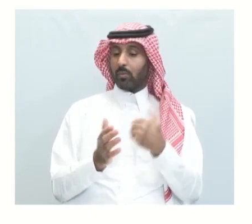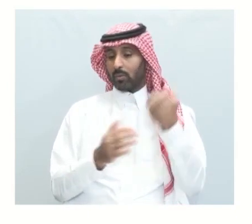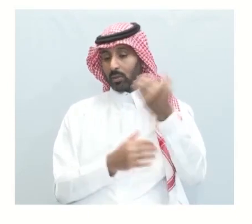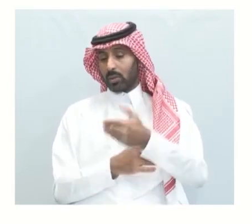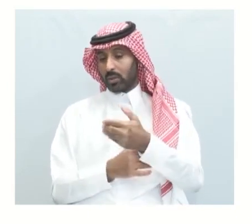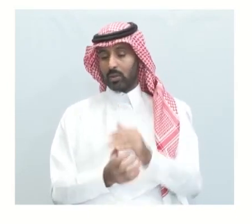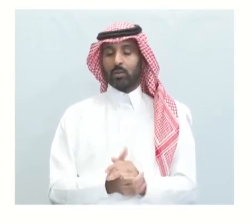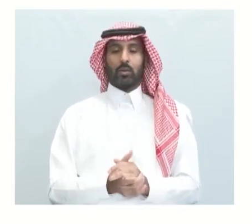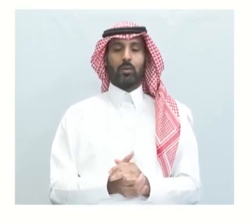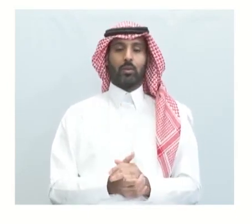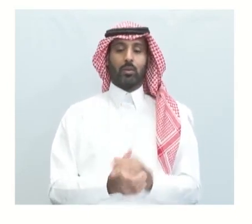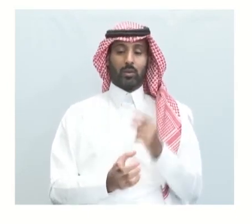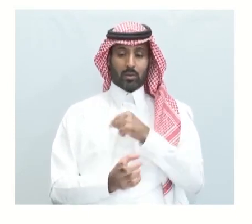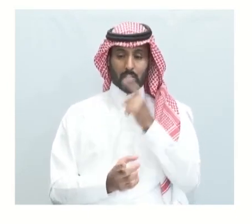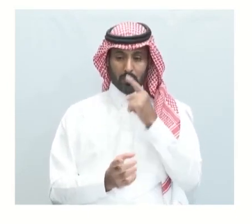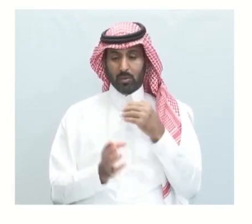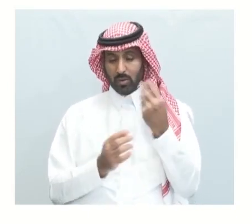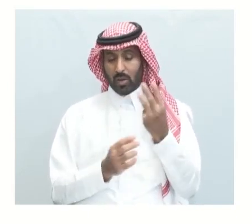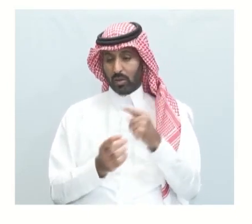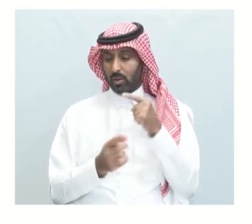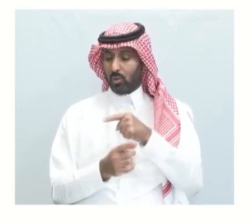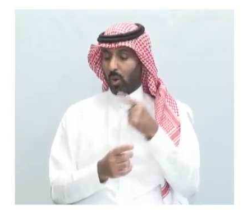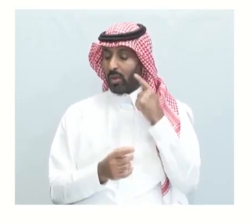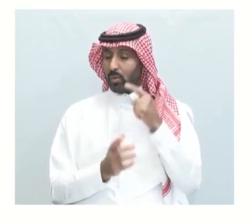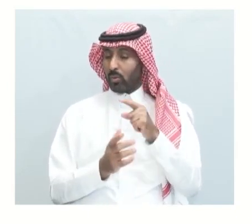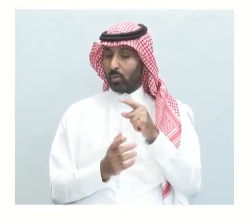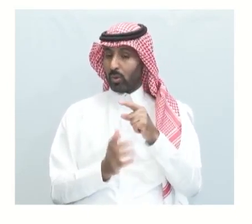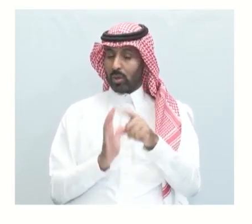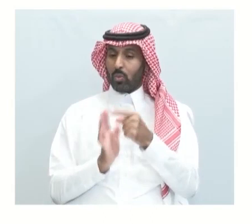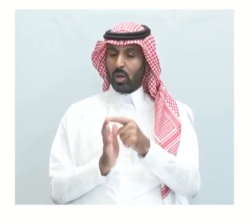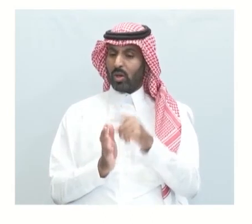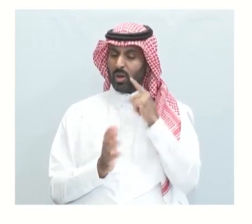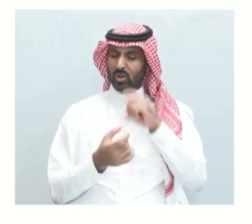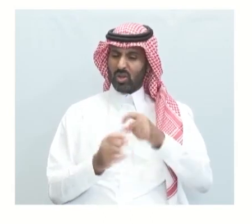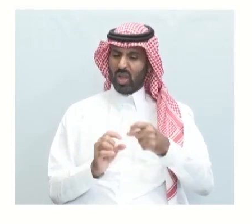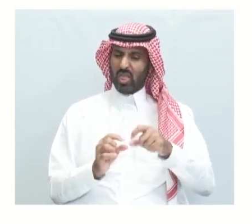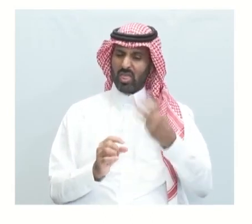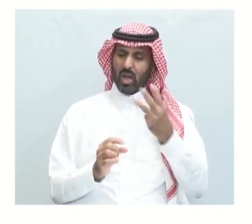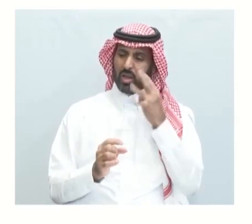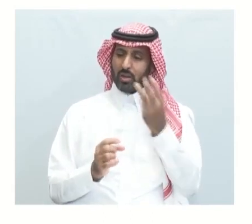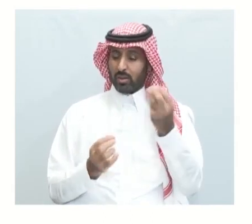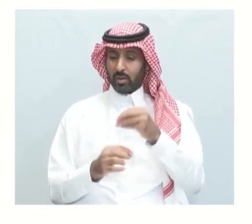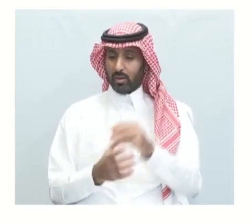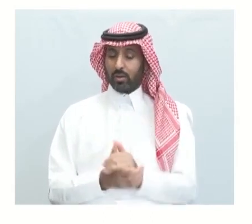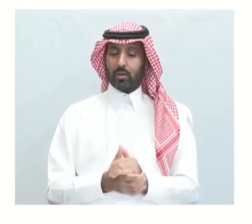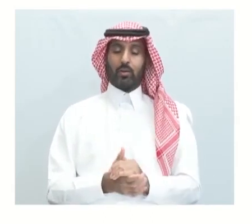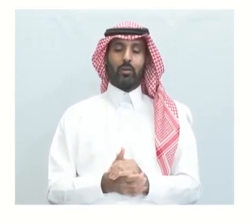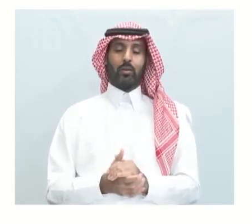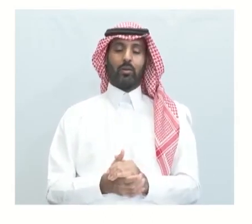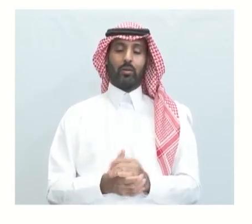يجب ان يشير مؤشر عقده الجديده الثانيه الى انواع العقده الثالثه بهذا الطريقه لن تحتاج لتغيير عناصر عند اضافه عنصر جديد في المنتصف